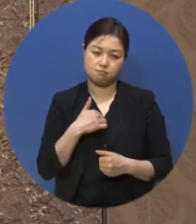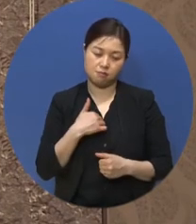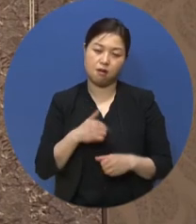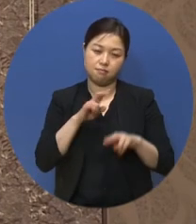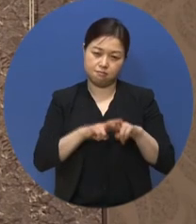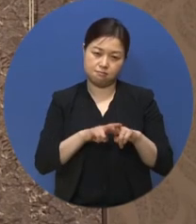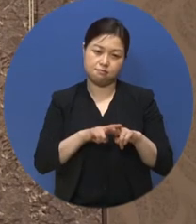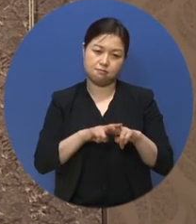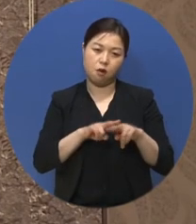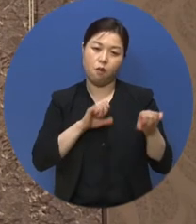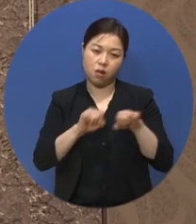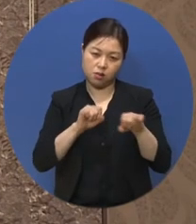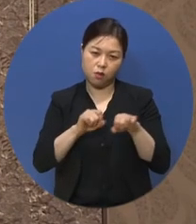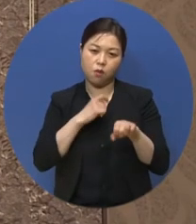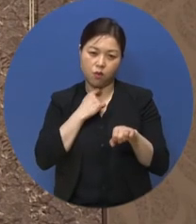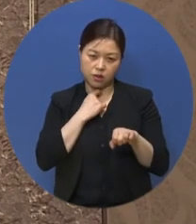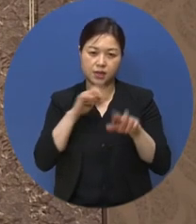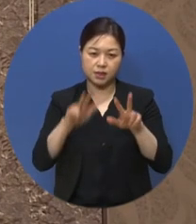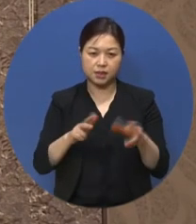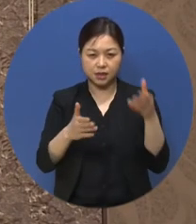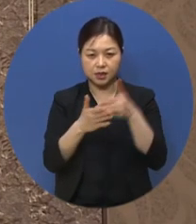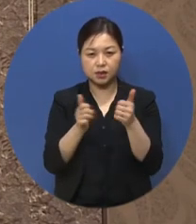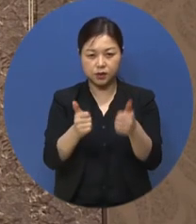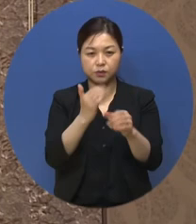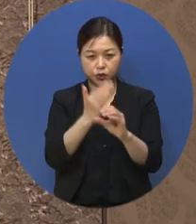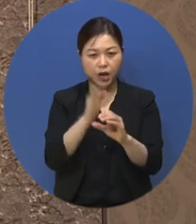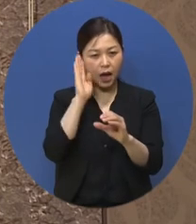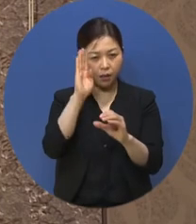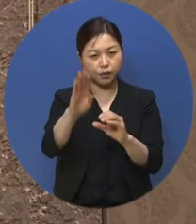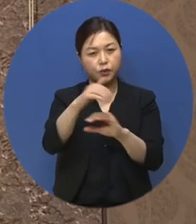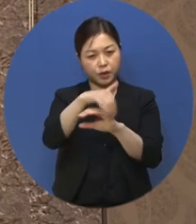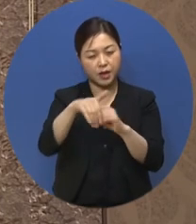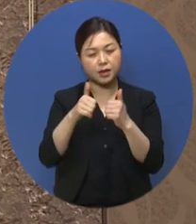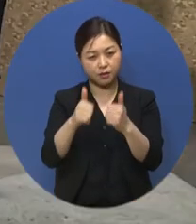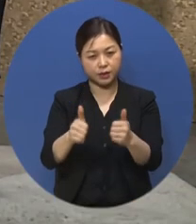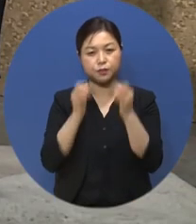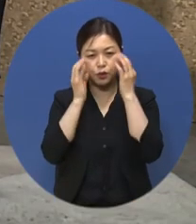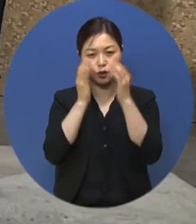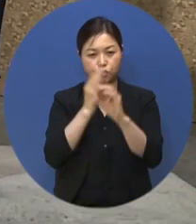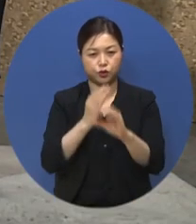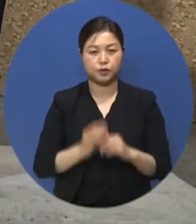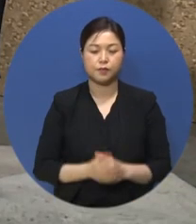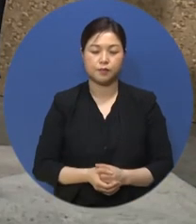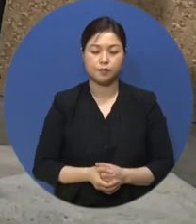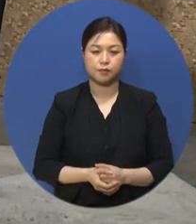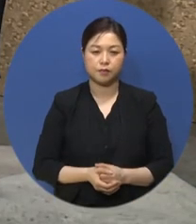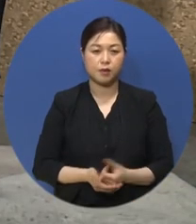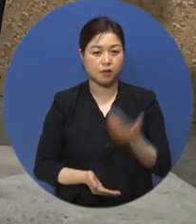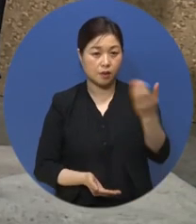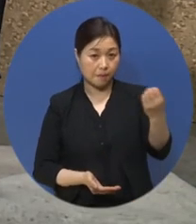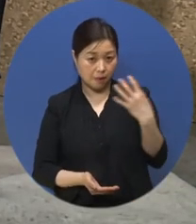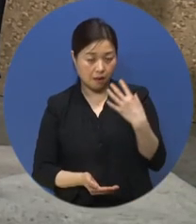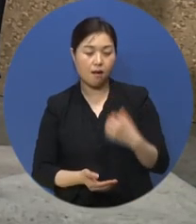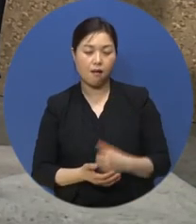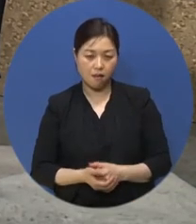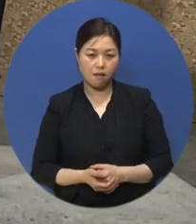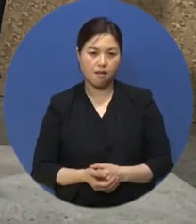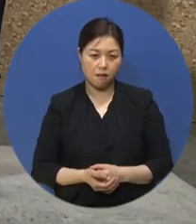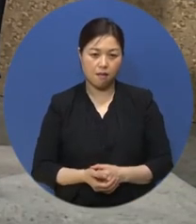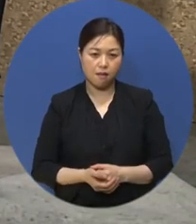지금까지는 열심히 이렇게 하고 와 있고 앞으로도 이렇게 하려고 노력을 네. 합니다. 위원 위원장님 말씀을 들으니까 말씀하셨던